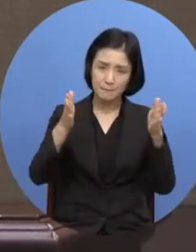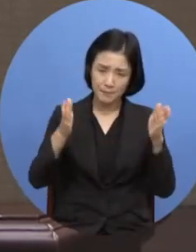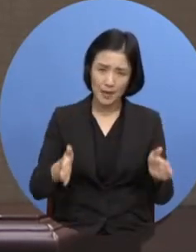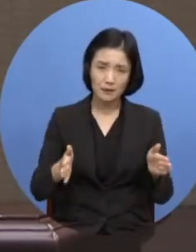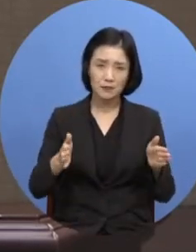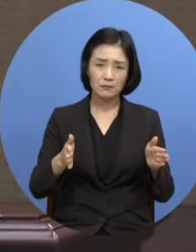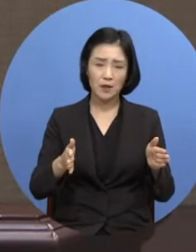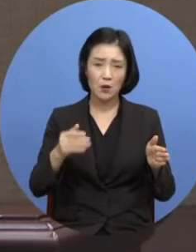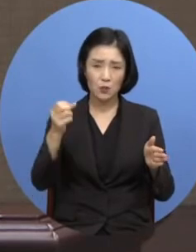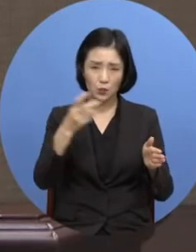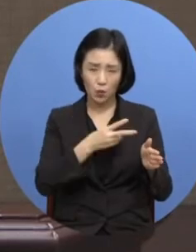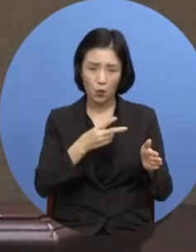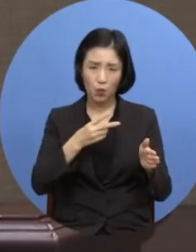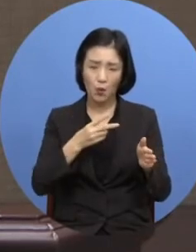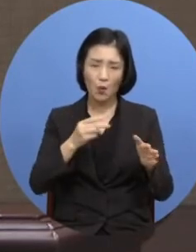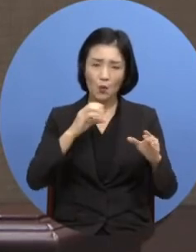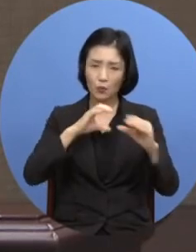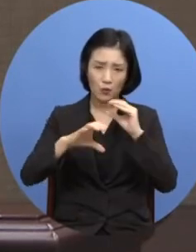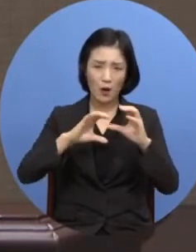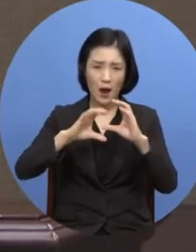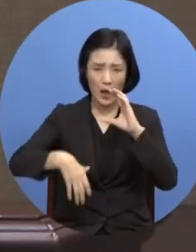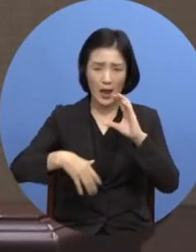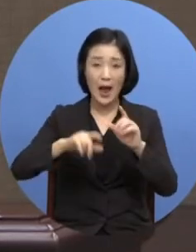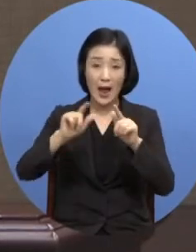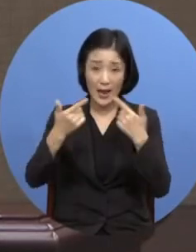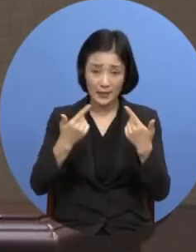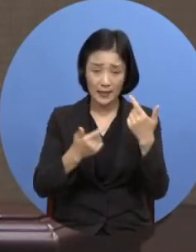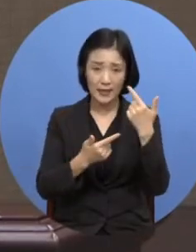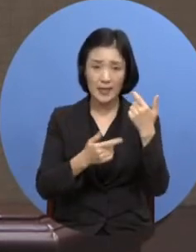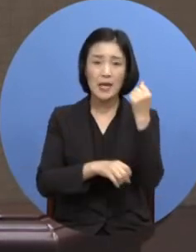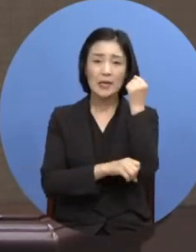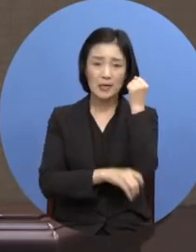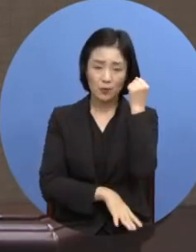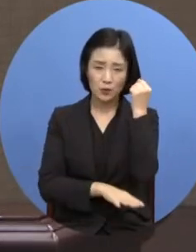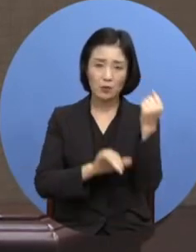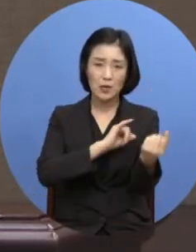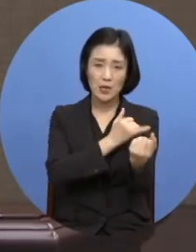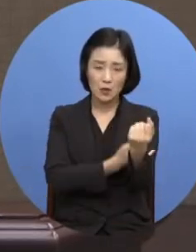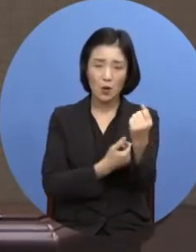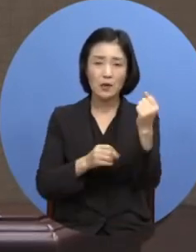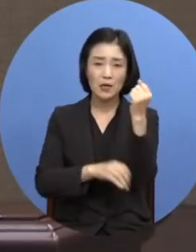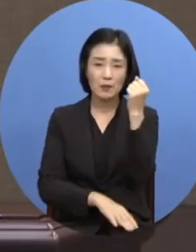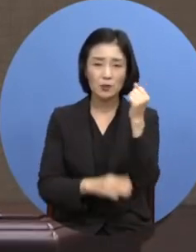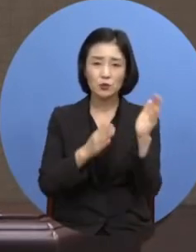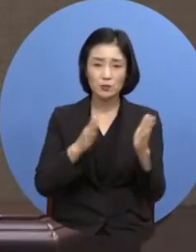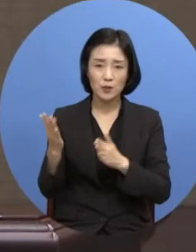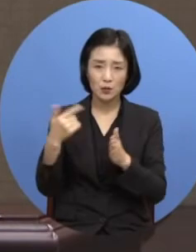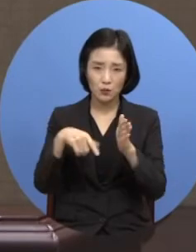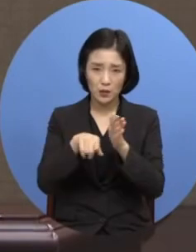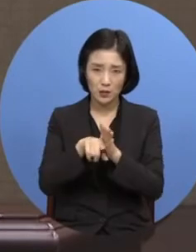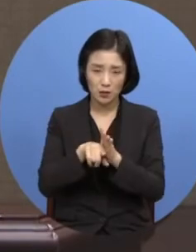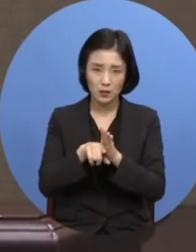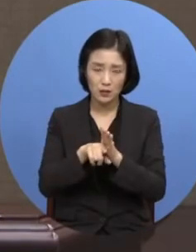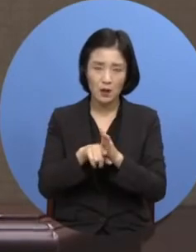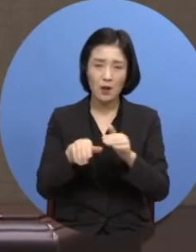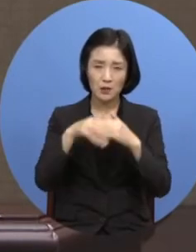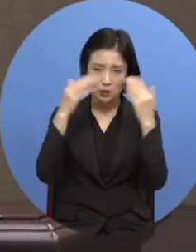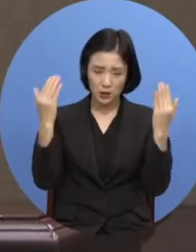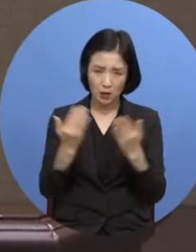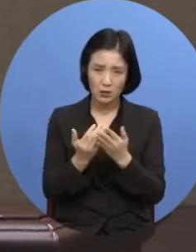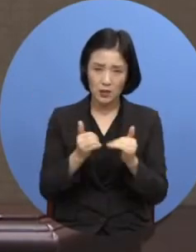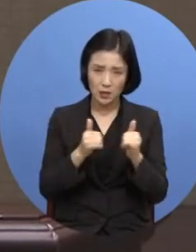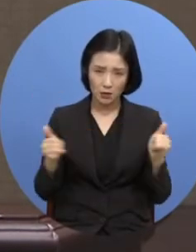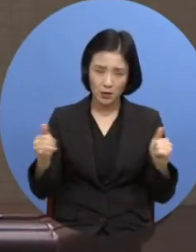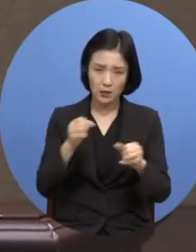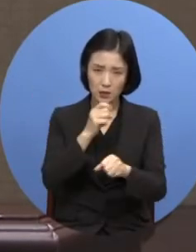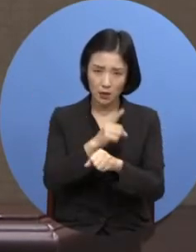환경을 조성하는 것이 아닌 진정한 인권 기반의 교육 환경이 마련되기 위해서는 선언적 의미의 종합계획이